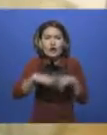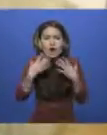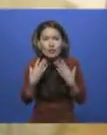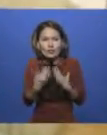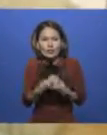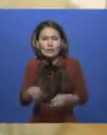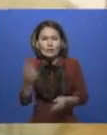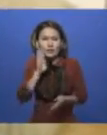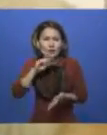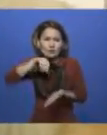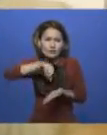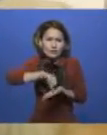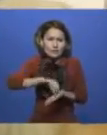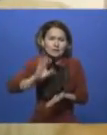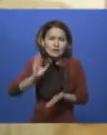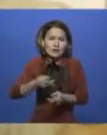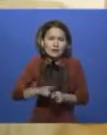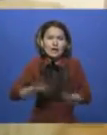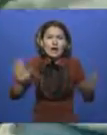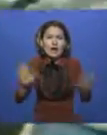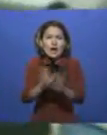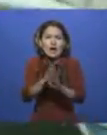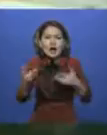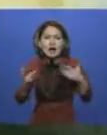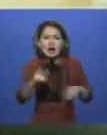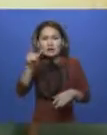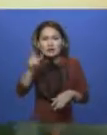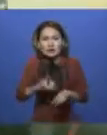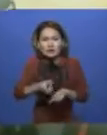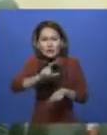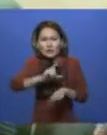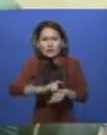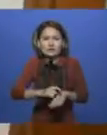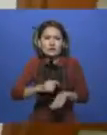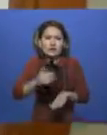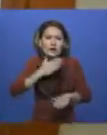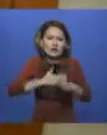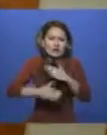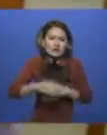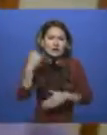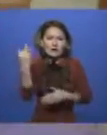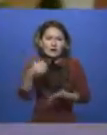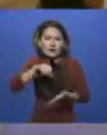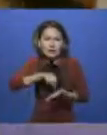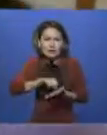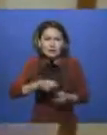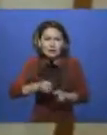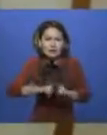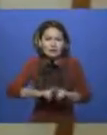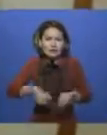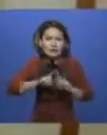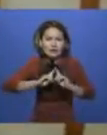келіні Айгүлдің рөлін ойнайды. Әнші үшін бұл алғашқы актрисалық тәжірибе болғанымен сатиралық образды игеру ол үшін айтарлықтай